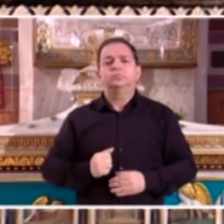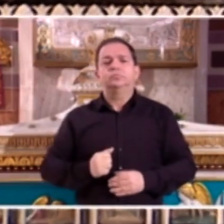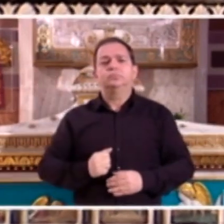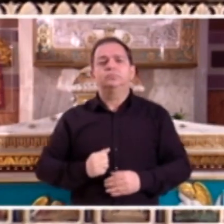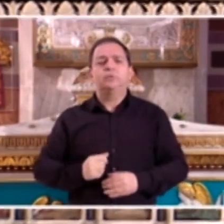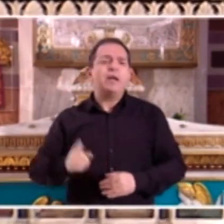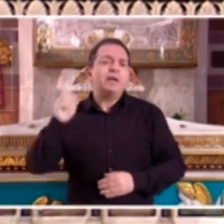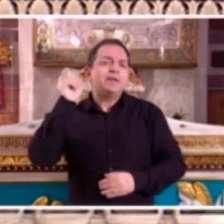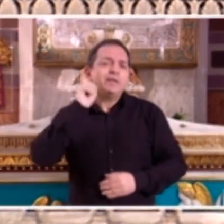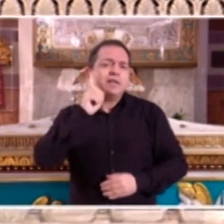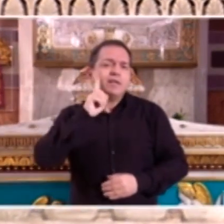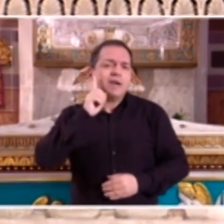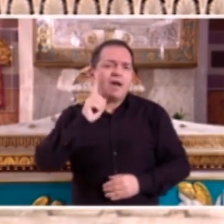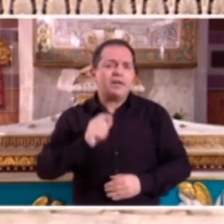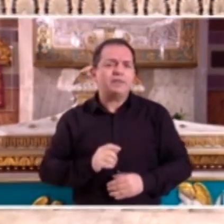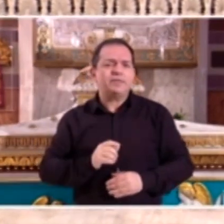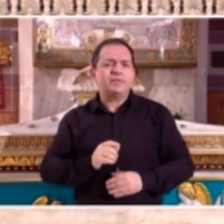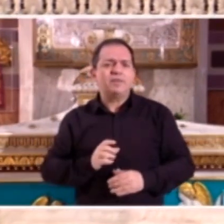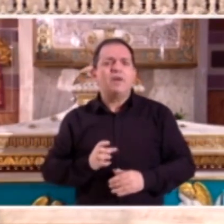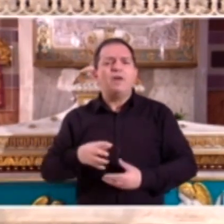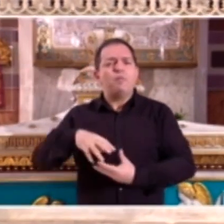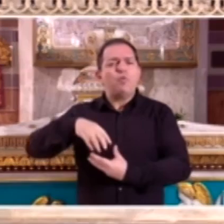έραν αμύρα μετά.